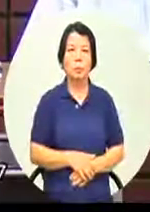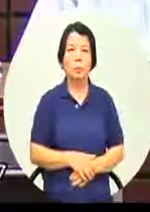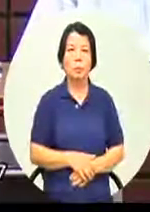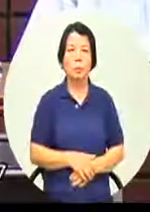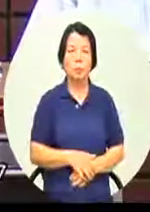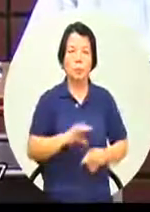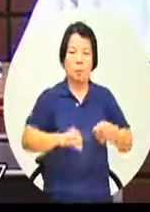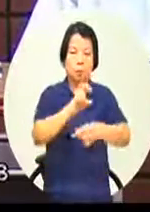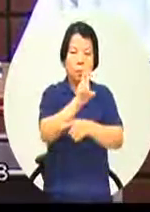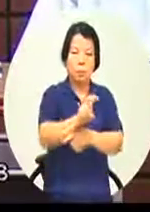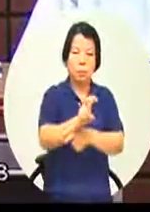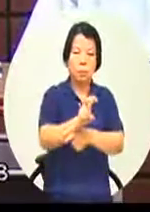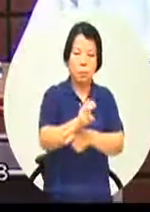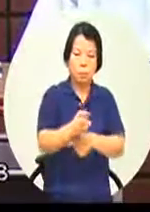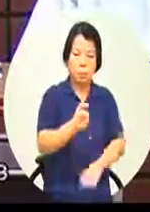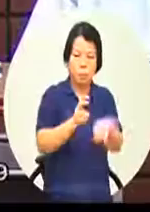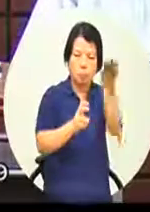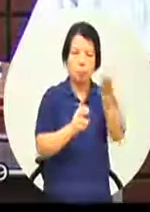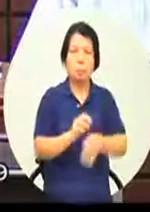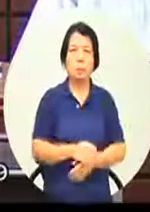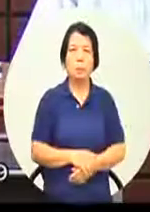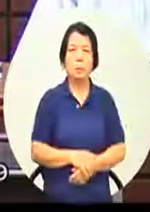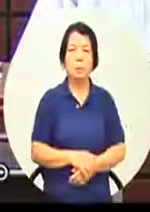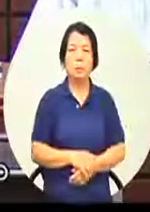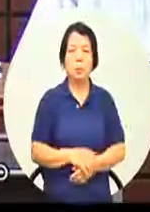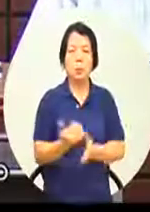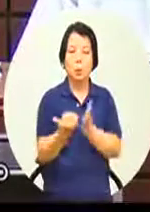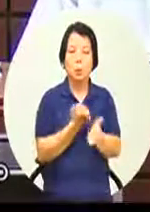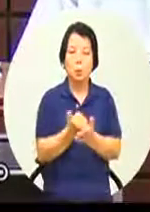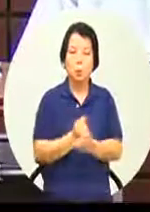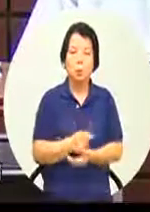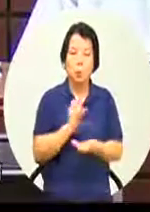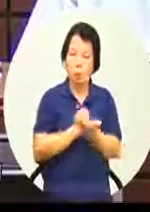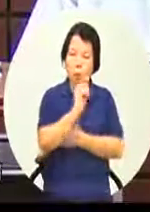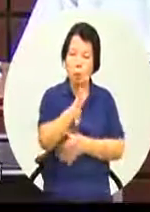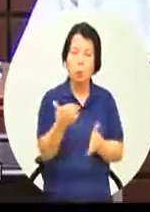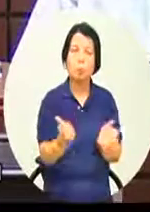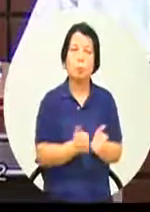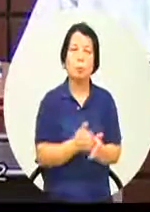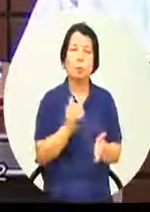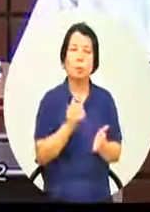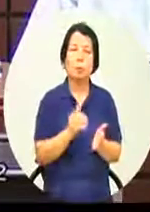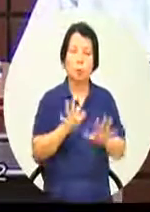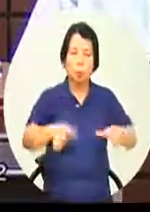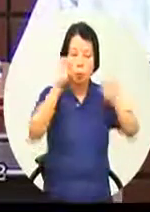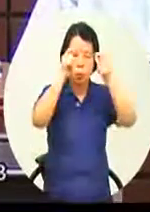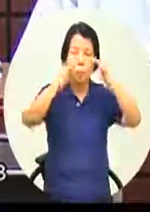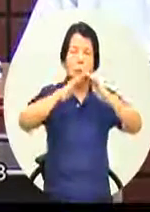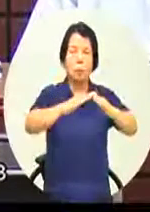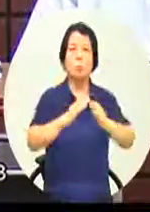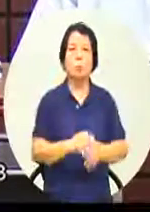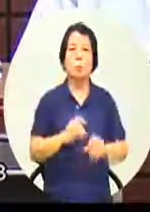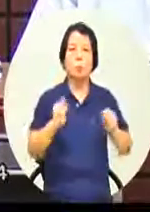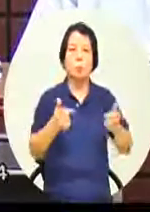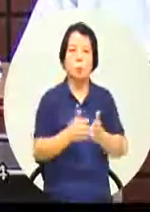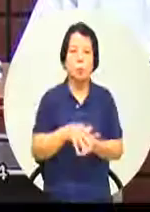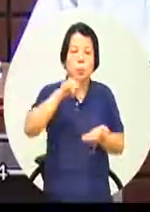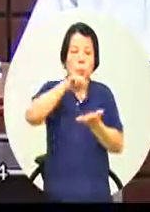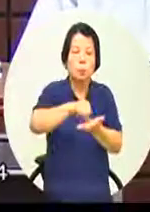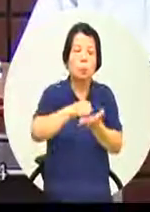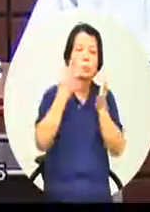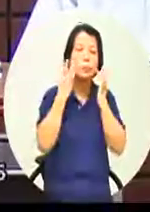成长20%以上啊哈。因为我刚刚跟张岩报告。我们高雄市不是种菜为主